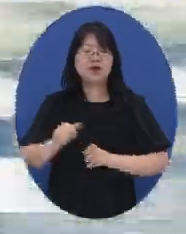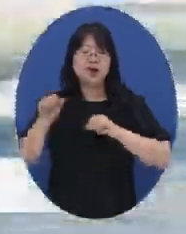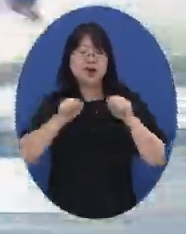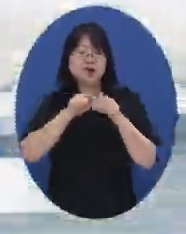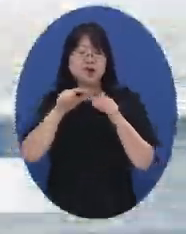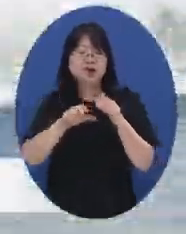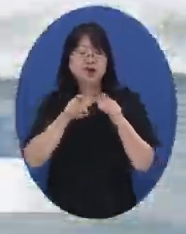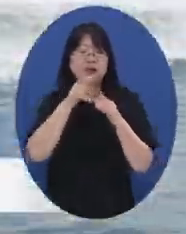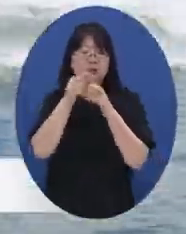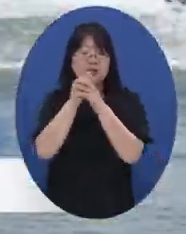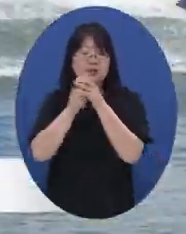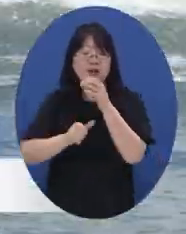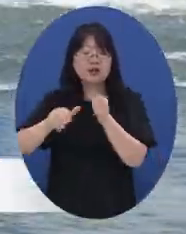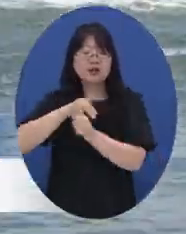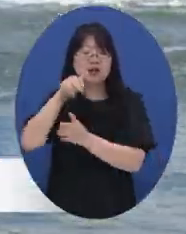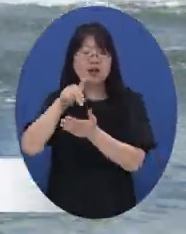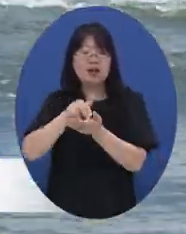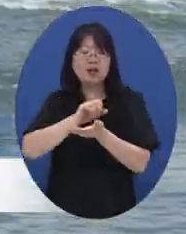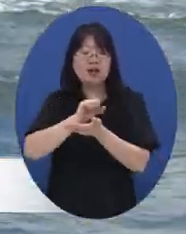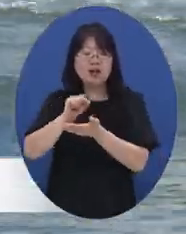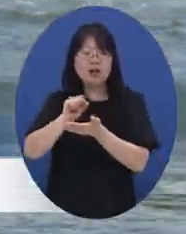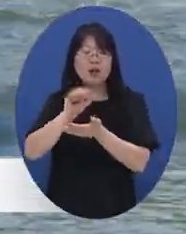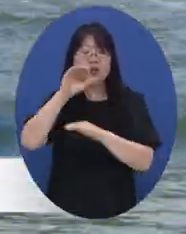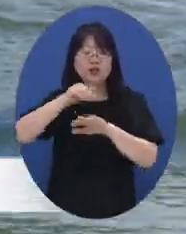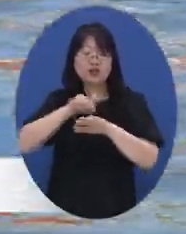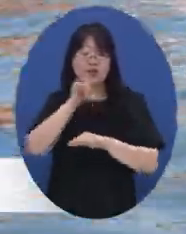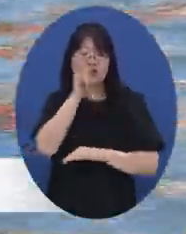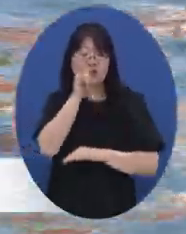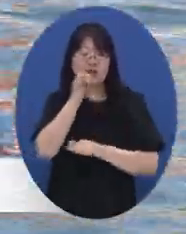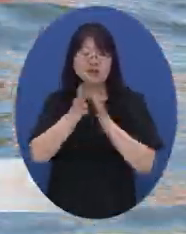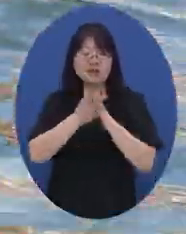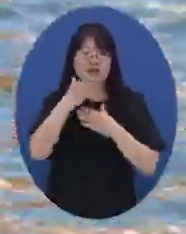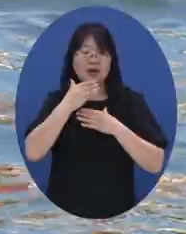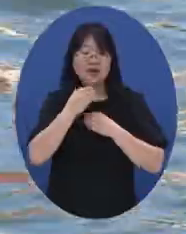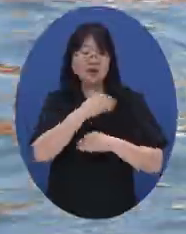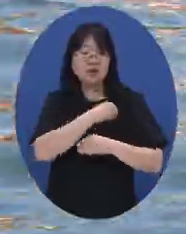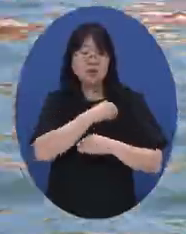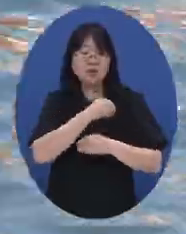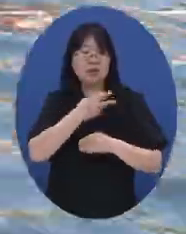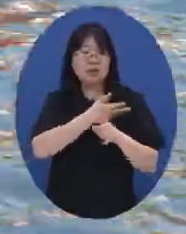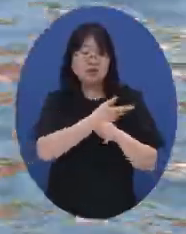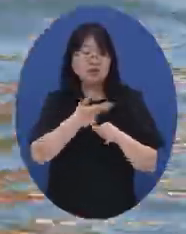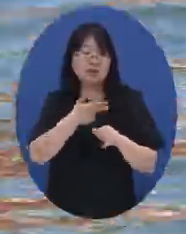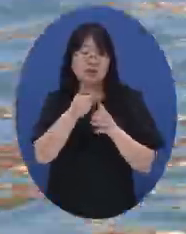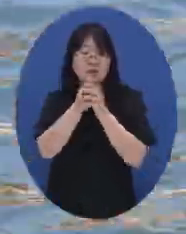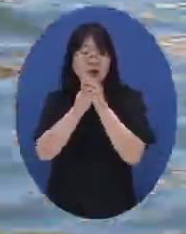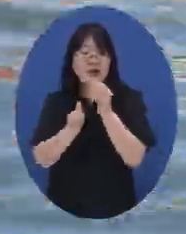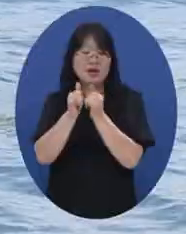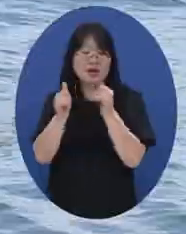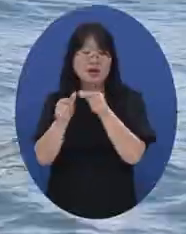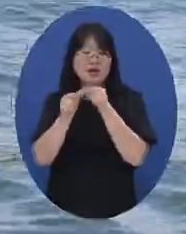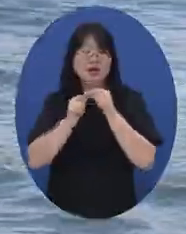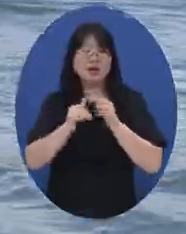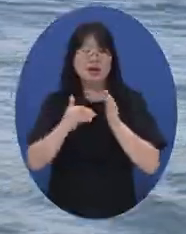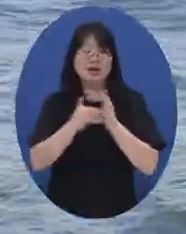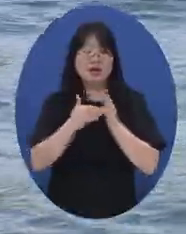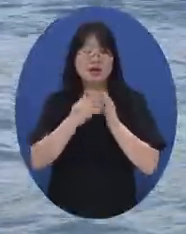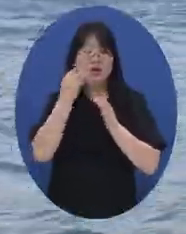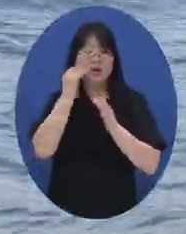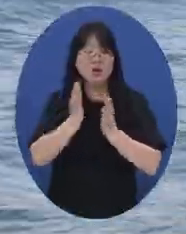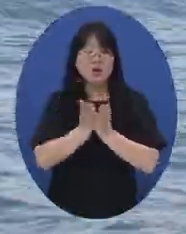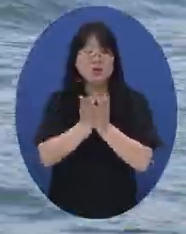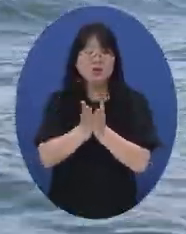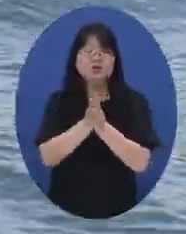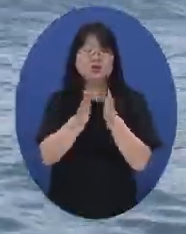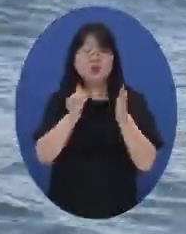레저 활동 중 익수사고가 난 상황을 가정한 훈련. 시설 안전요원이 수영으로 익수자를 구해내고